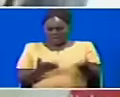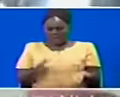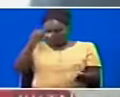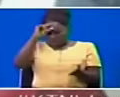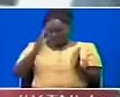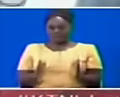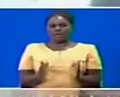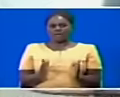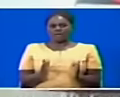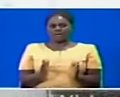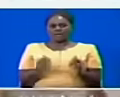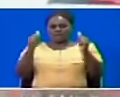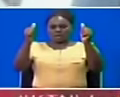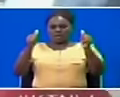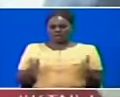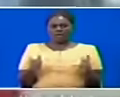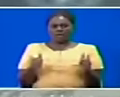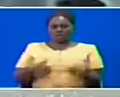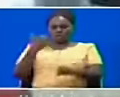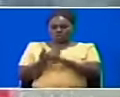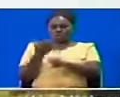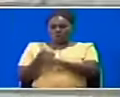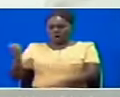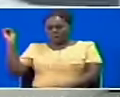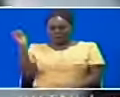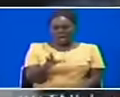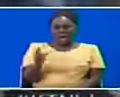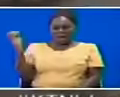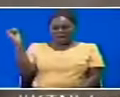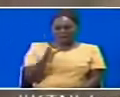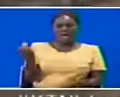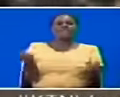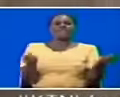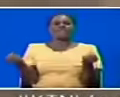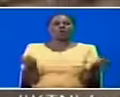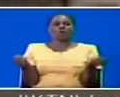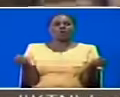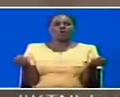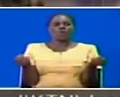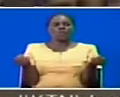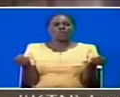Jackson Mandago's posters started pelting the vehicles with stones.